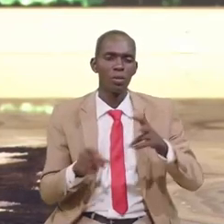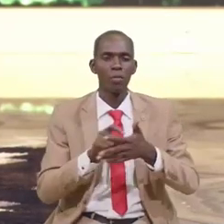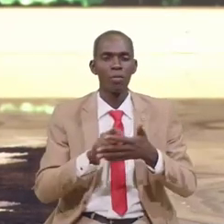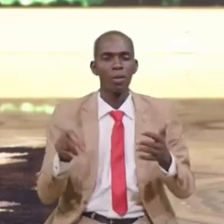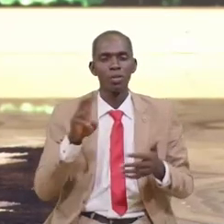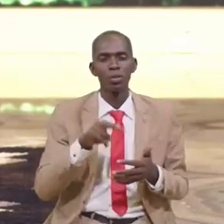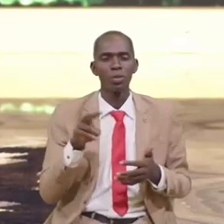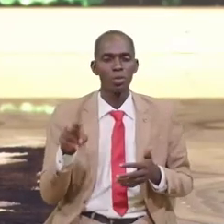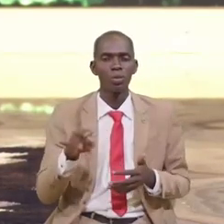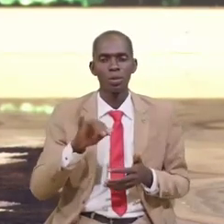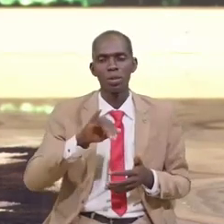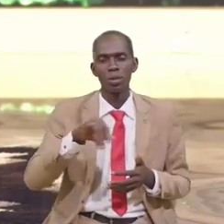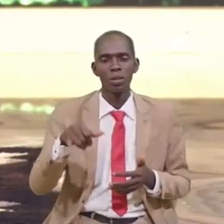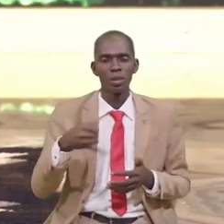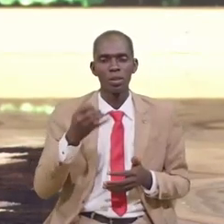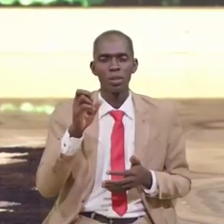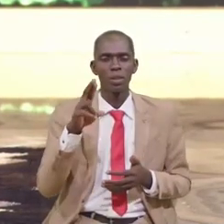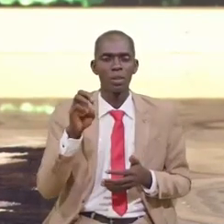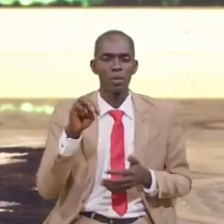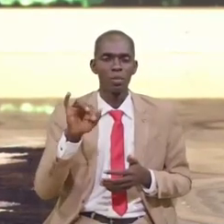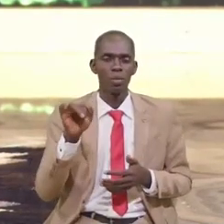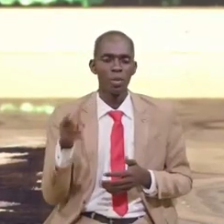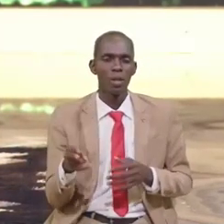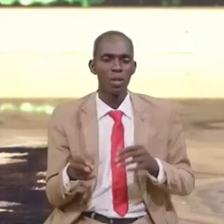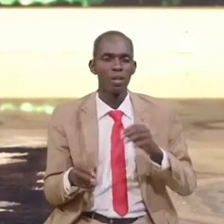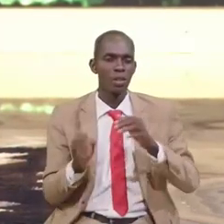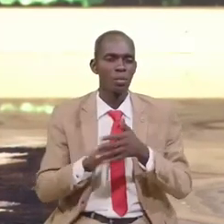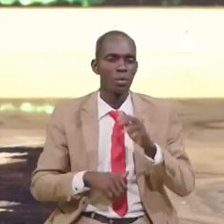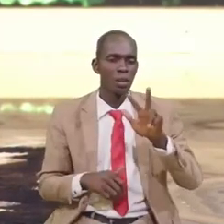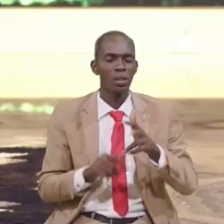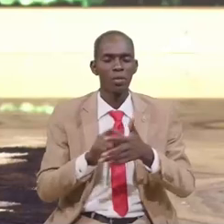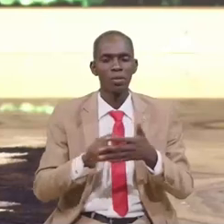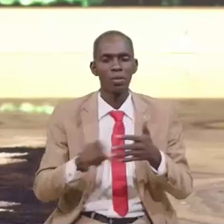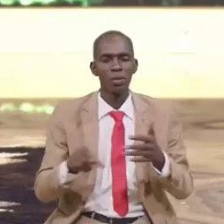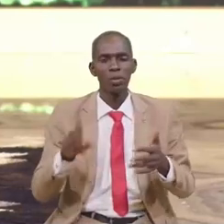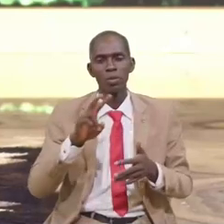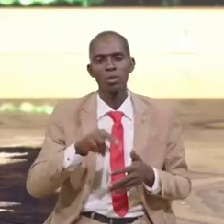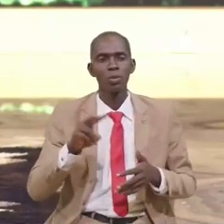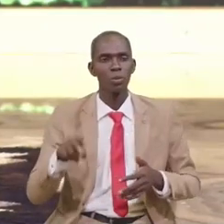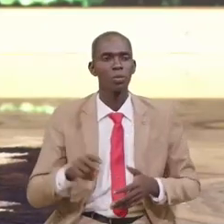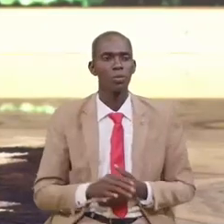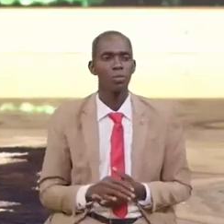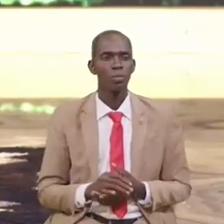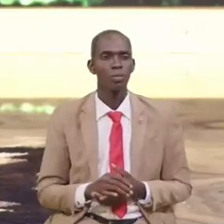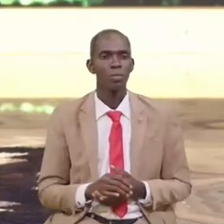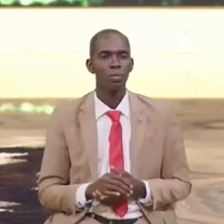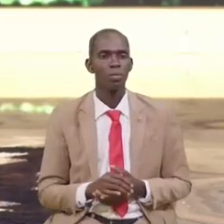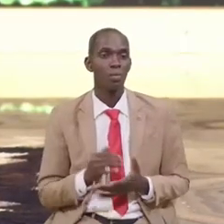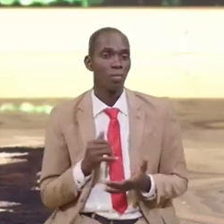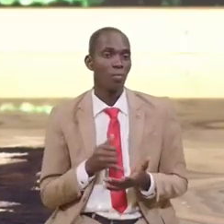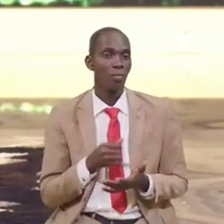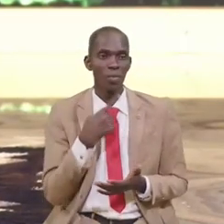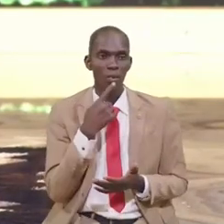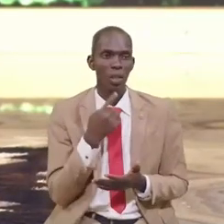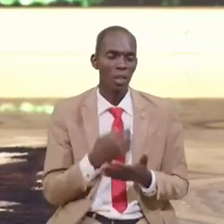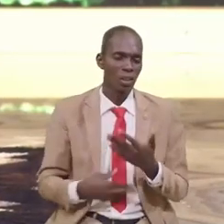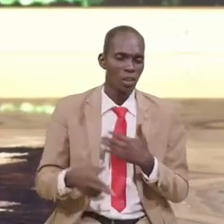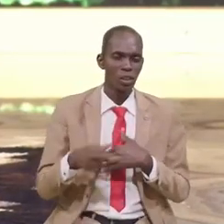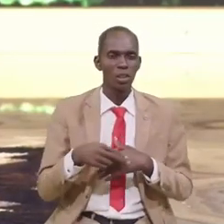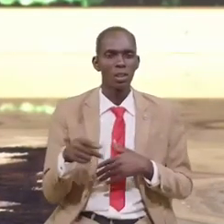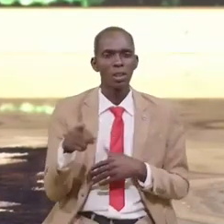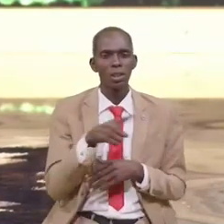chapitre 3, la pluralité de guérison. Jérémie 3, 22. Jérémie 3,